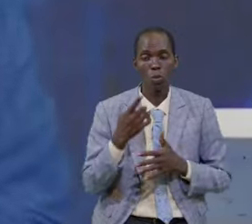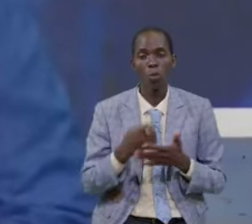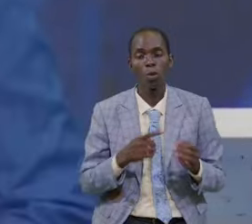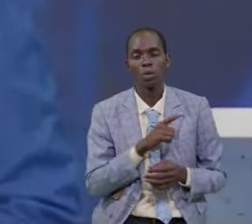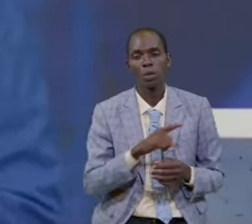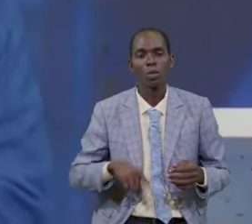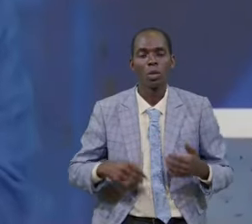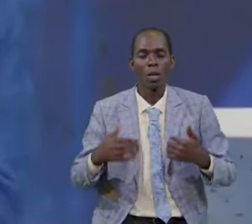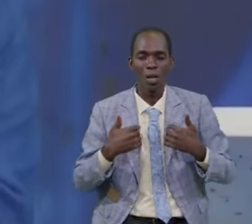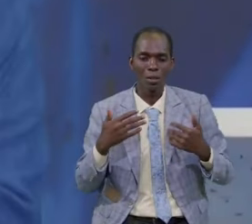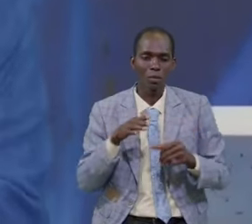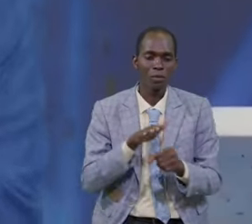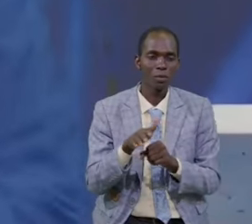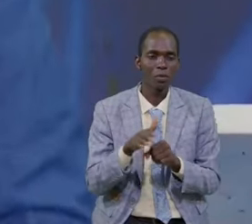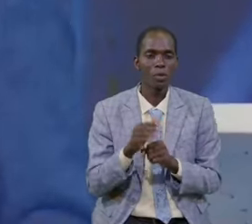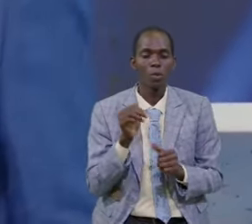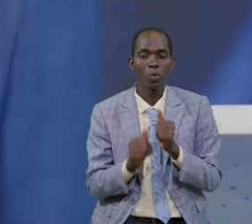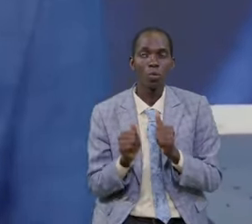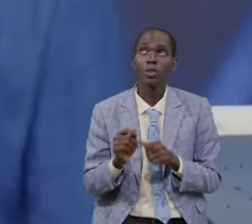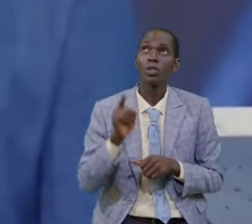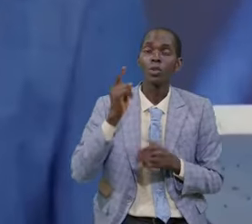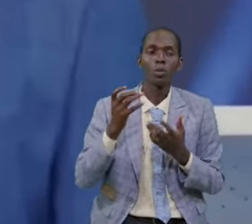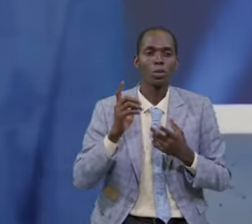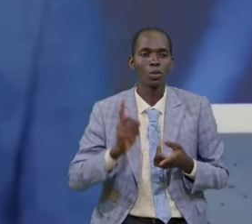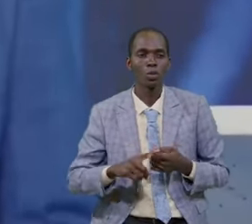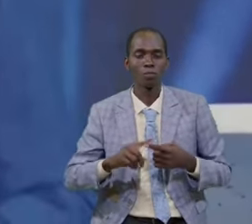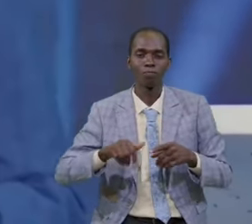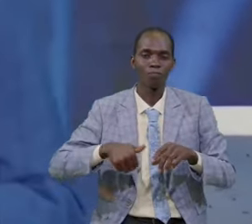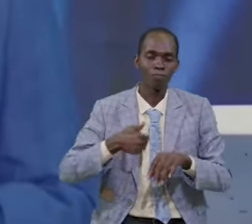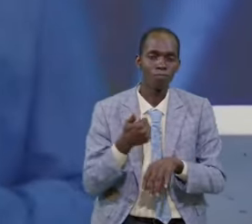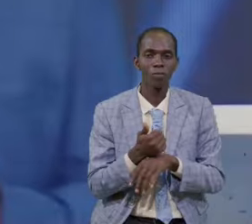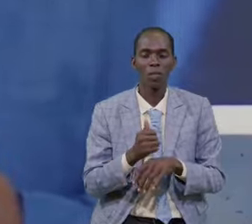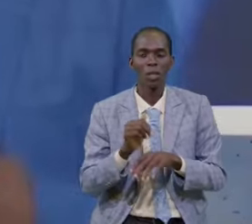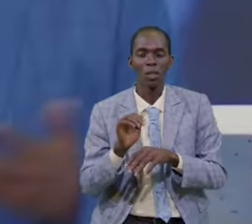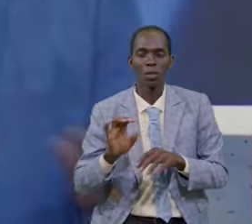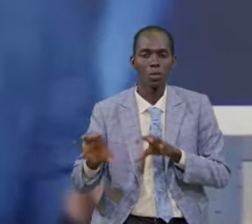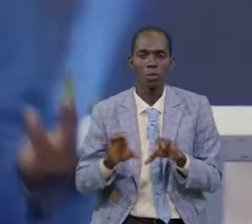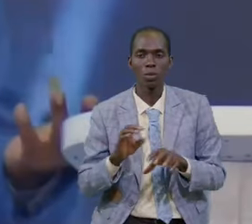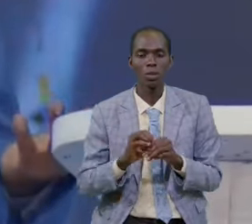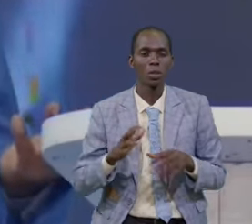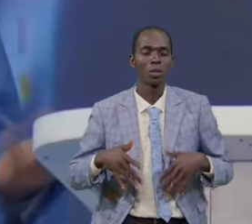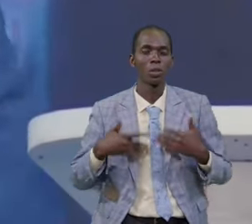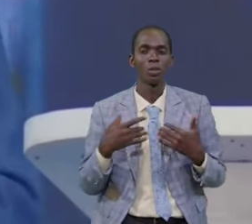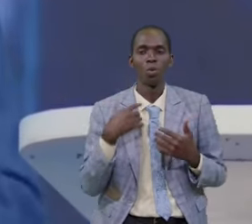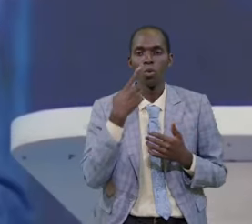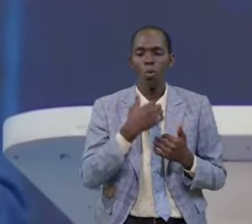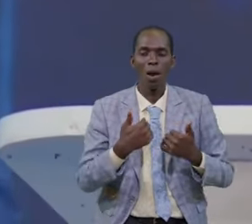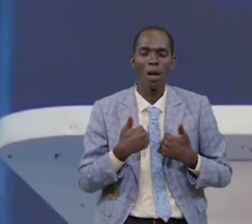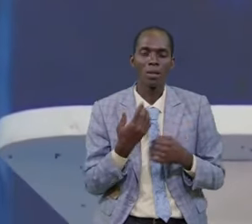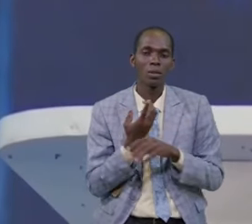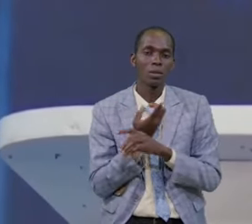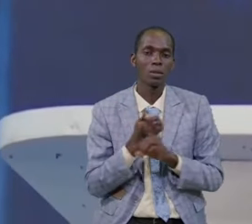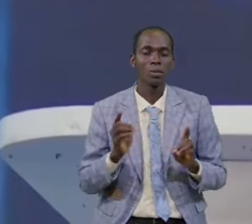Seigneur a accompli et qu'il veut affirmer et confirmer dans ta vie maintenant. Celui qui